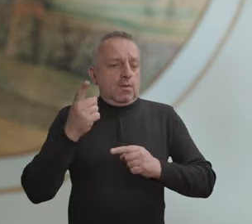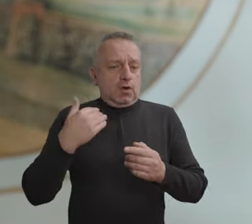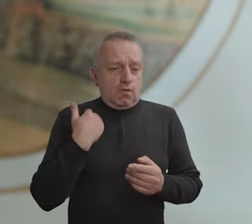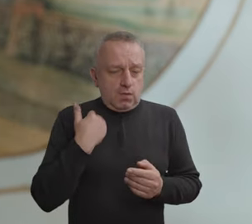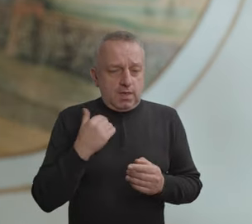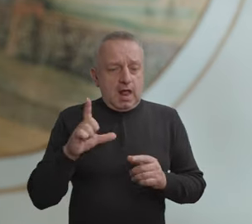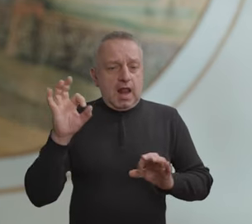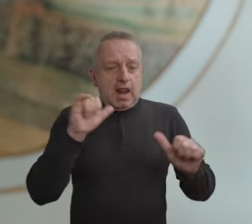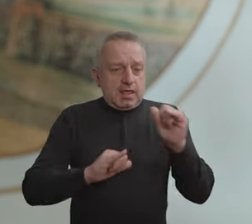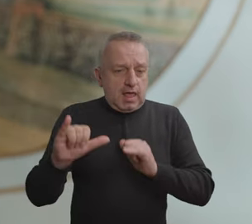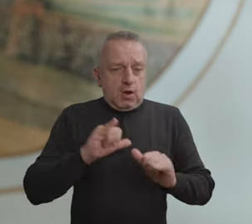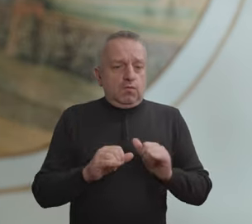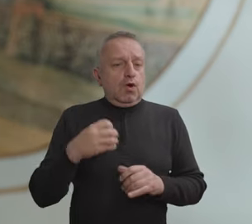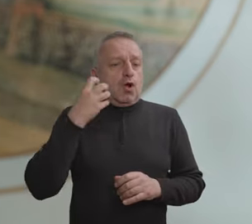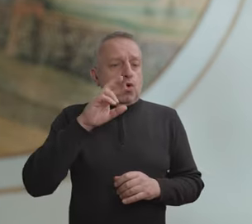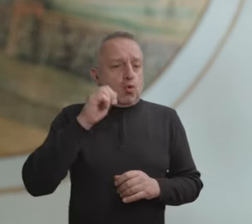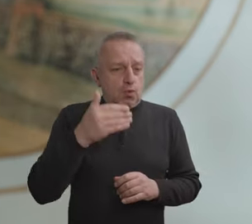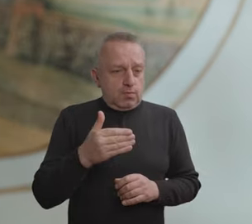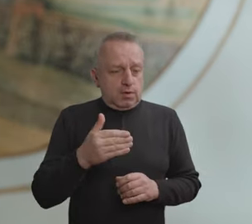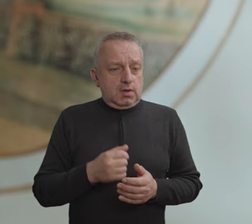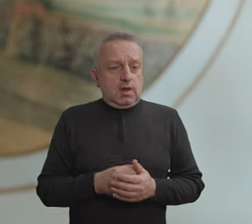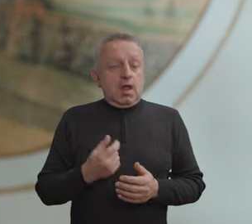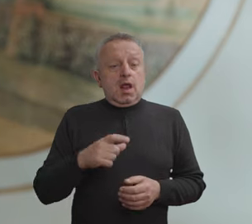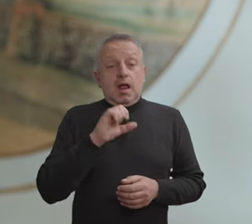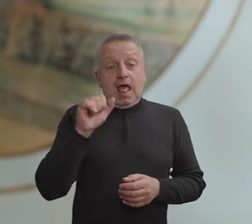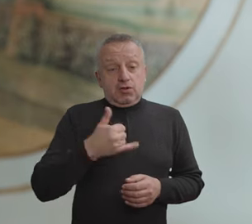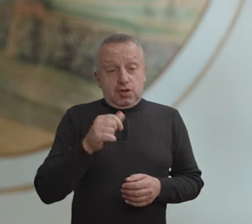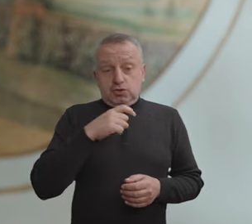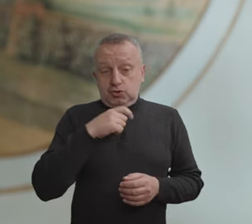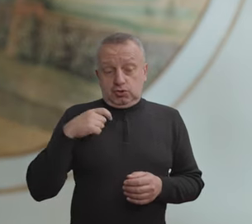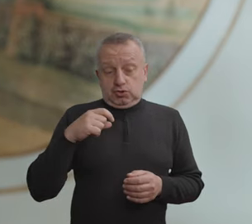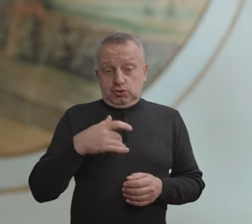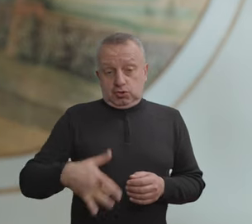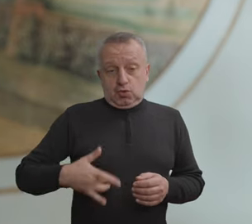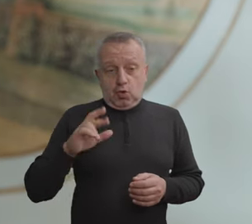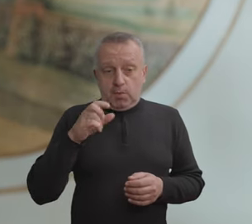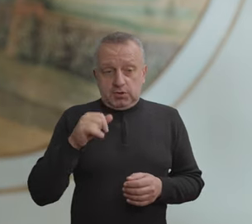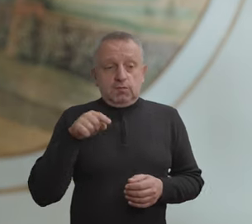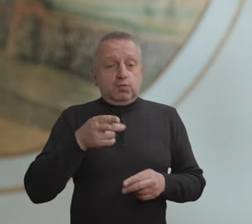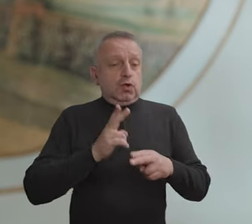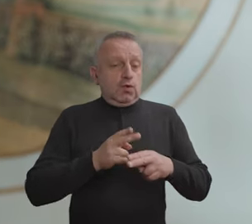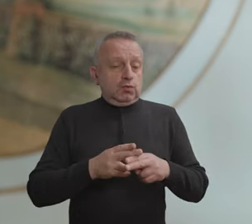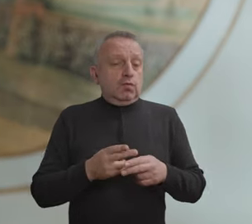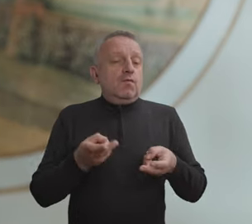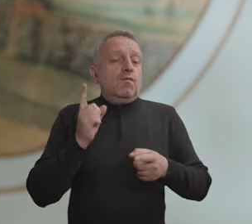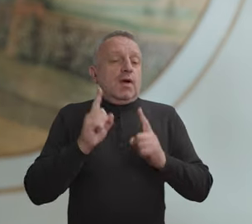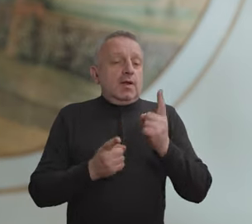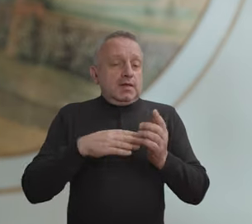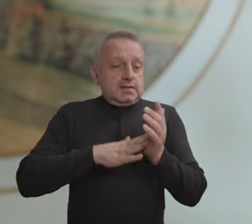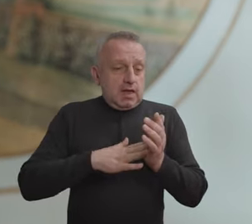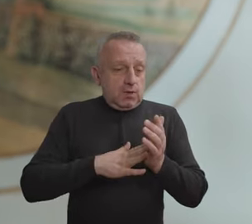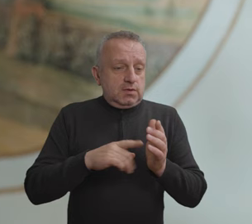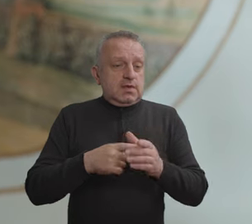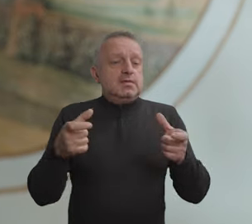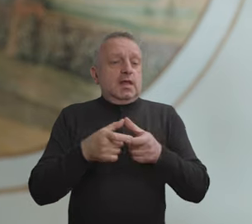maszyn i odlewnie, którą zmodernizował i rozbudował. To to tam uruchomił, jeżeli nie pierwszy, ale